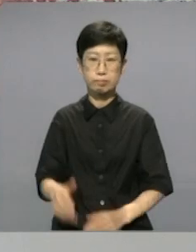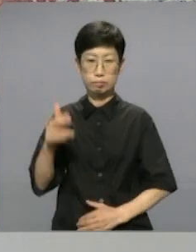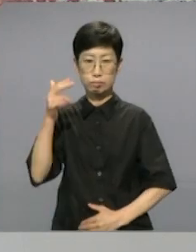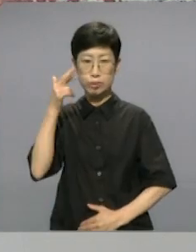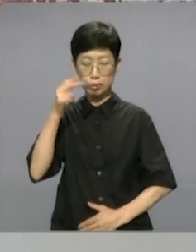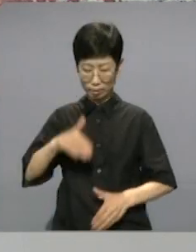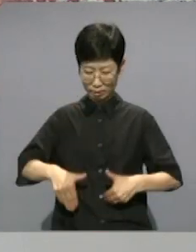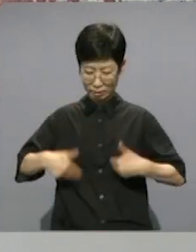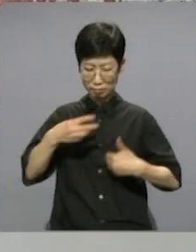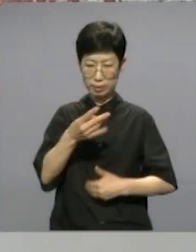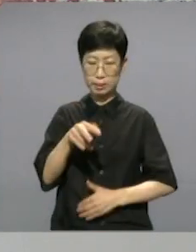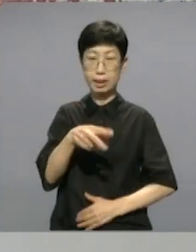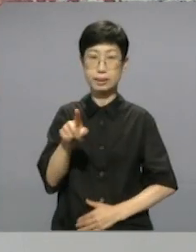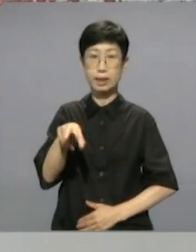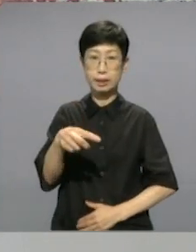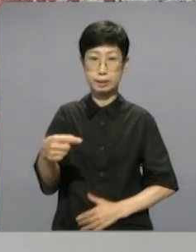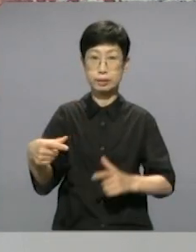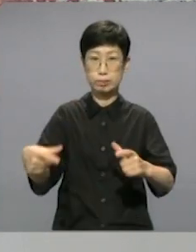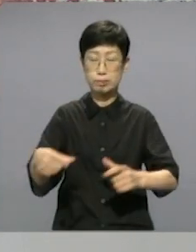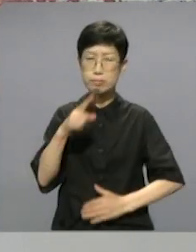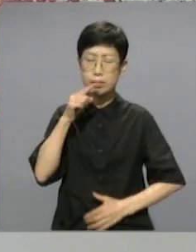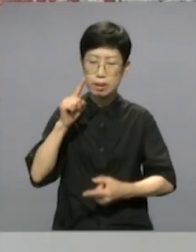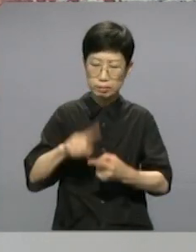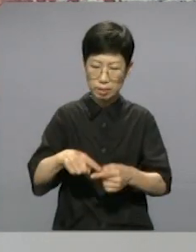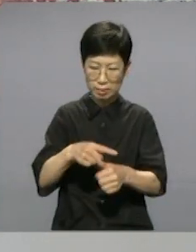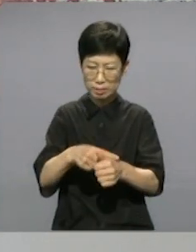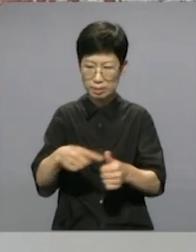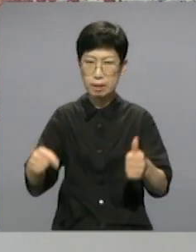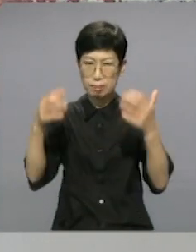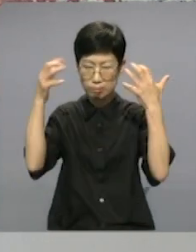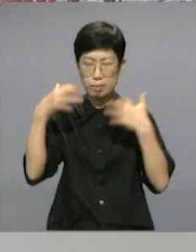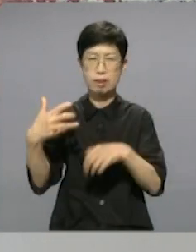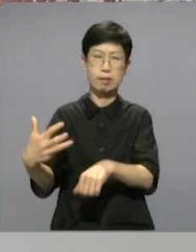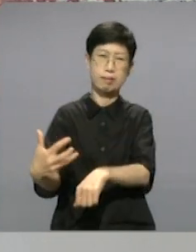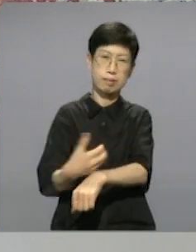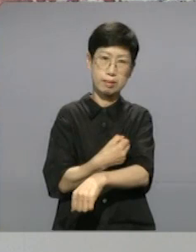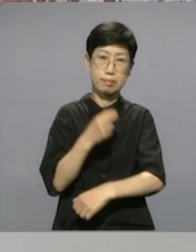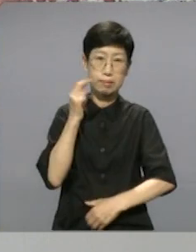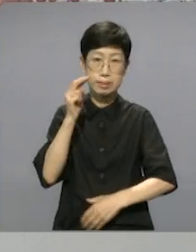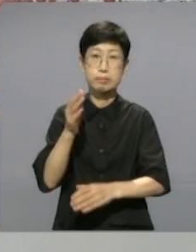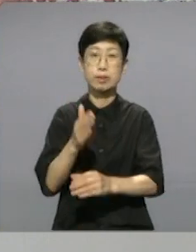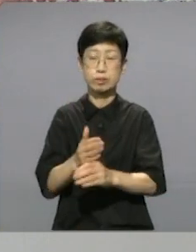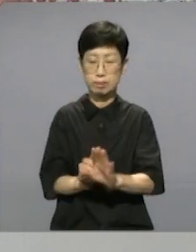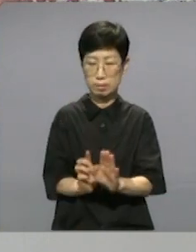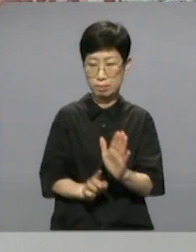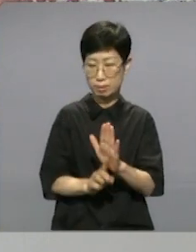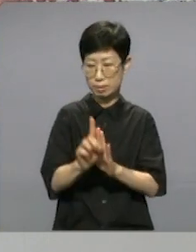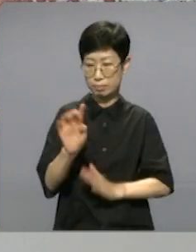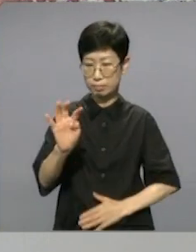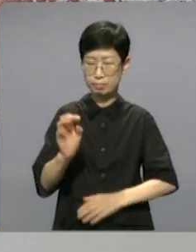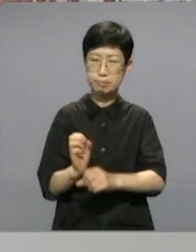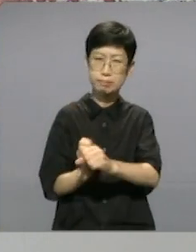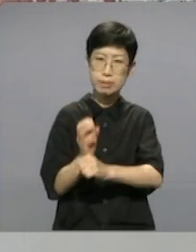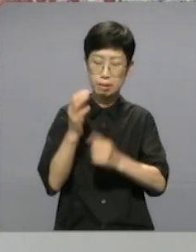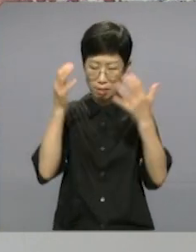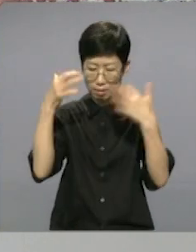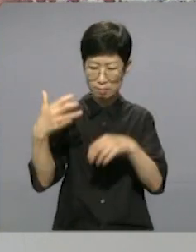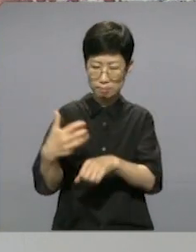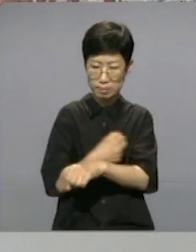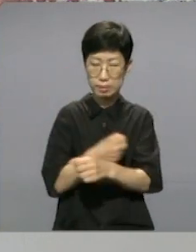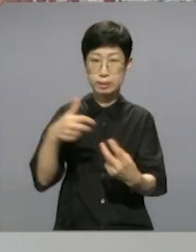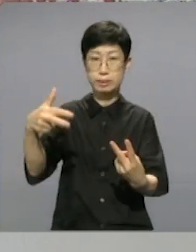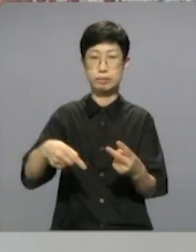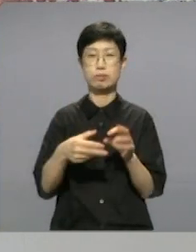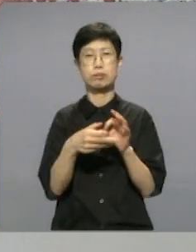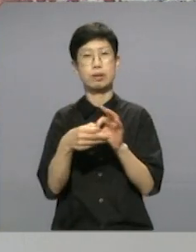미국 남부 텍사스가 말 그대로 살인 더위에 시달리고 있습니다. 섭씨 40도를 넘나드는 폭염이